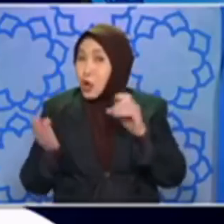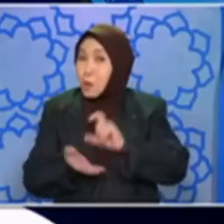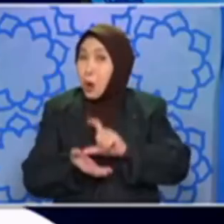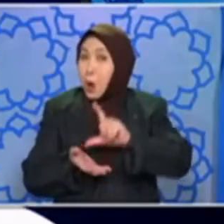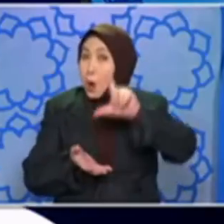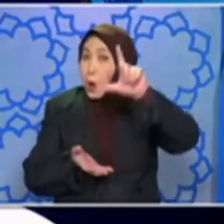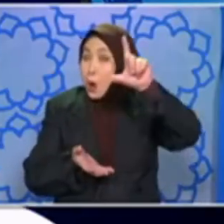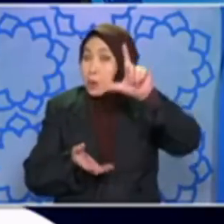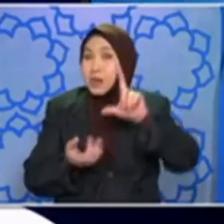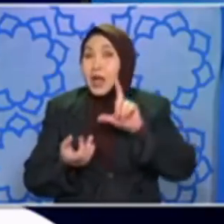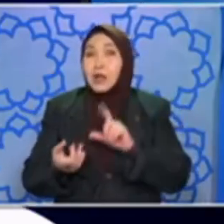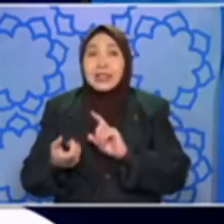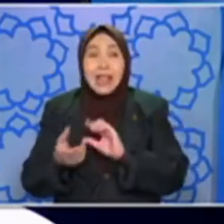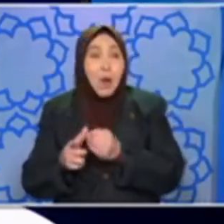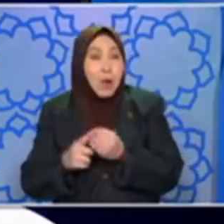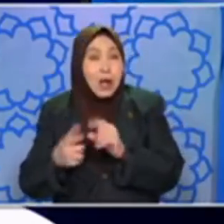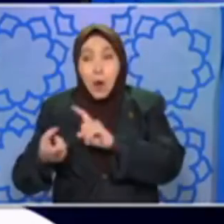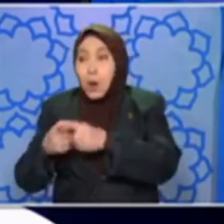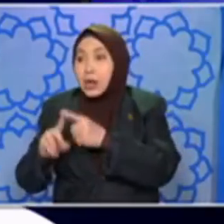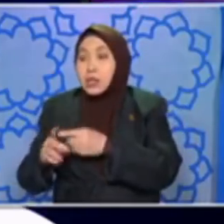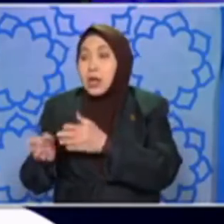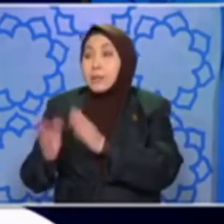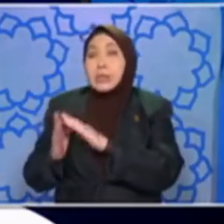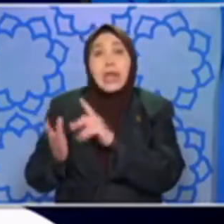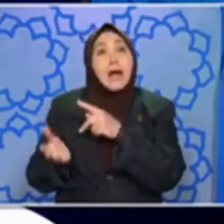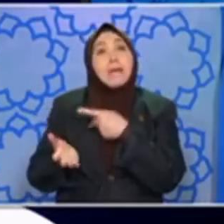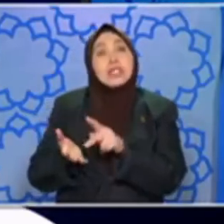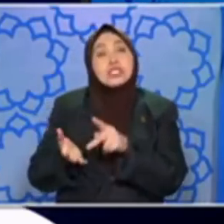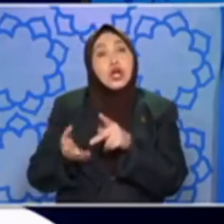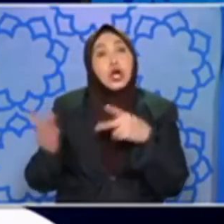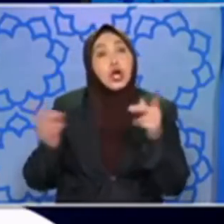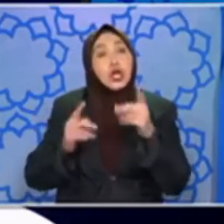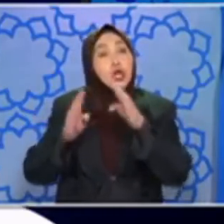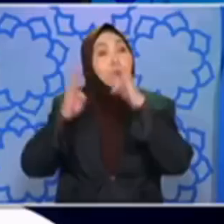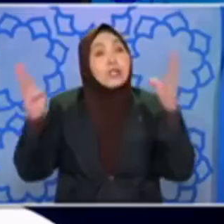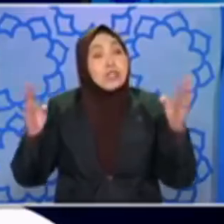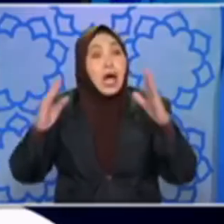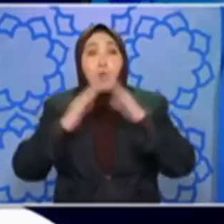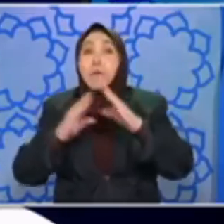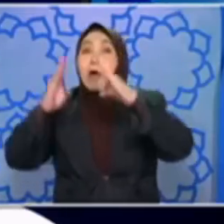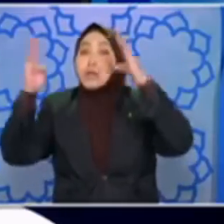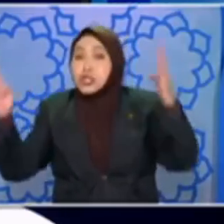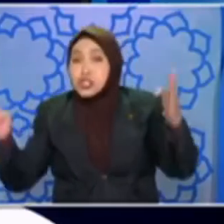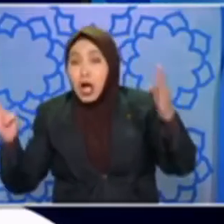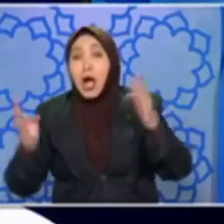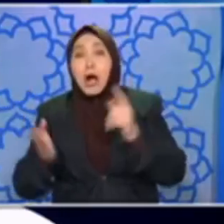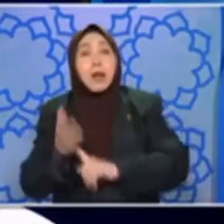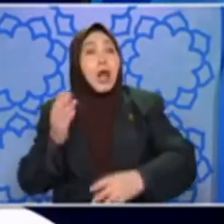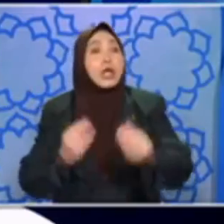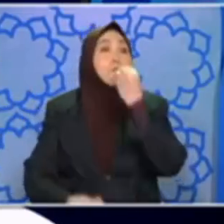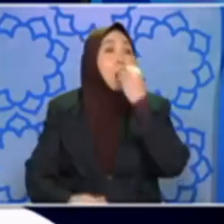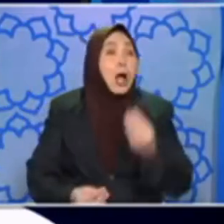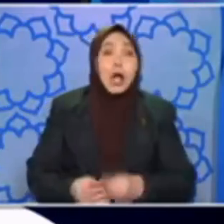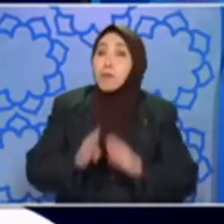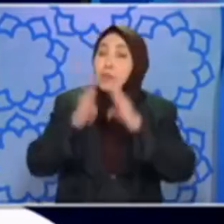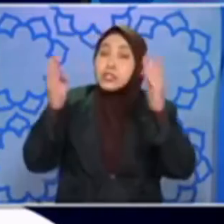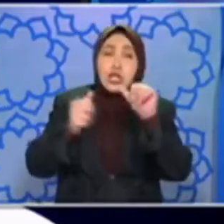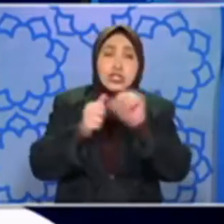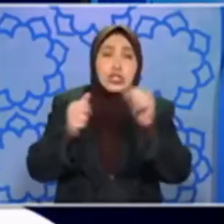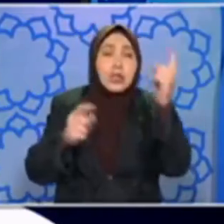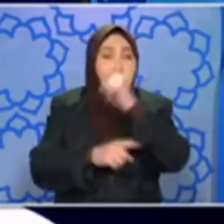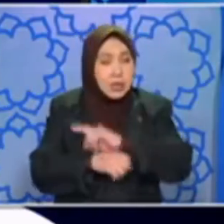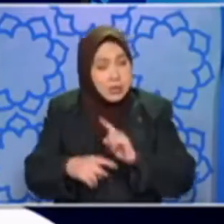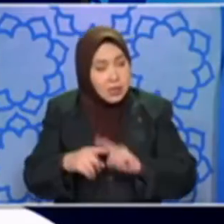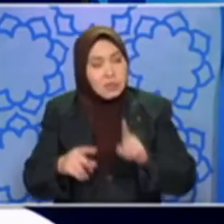ataupun kawan ni dah gaji besar ni, dia minta belanja kereta besar, rumah besar, apa lagi makan besar pada setiap hari.